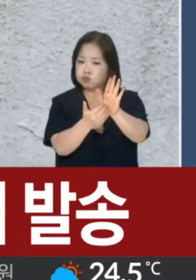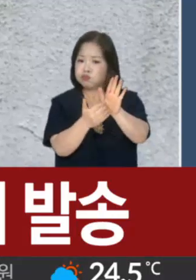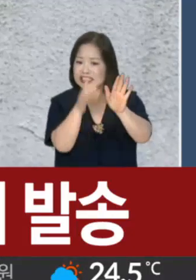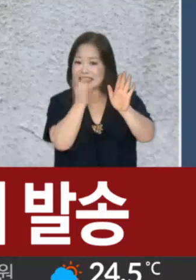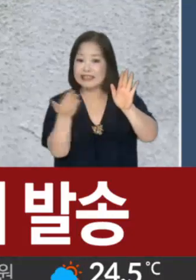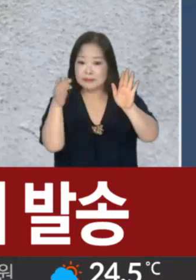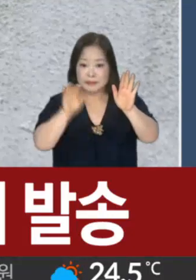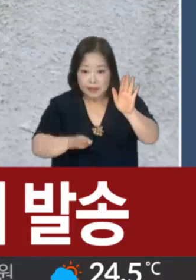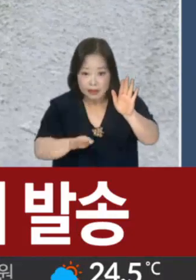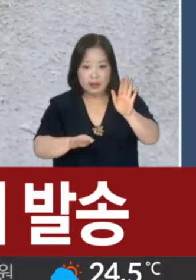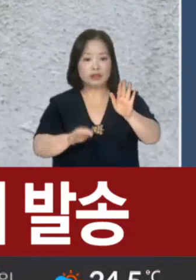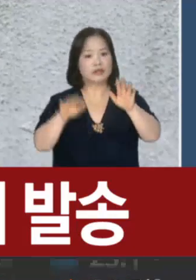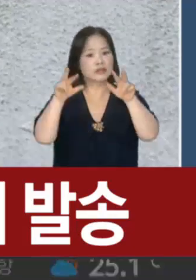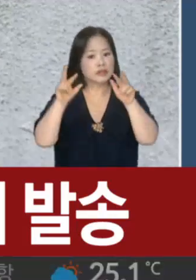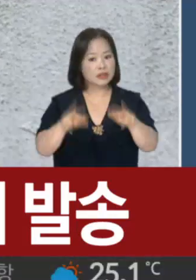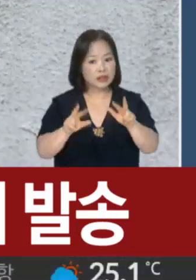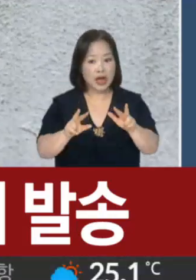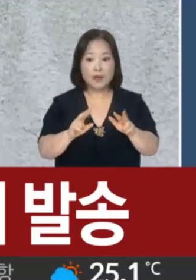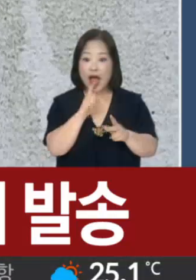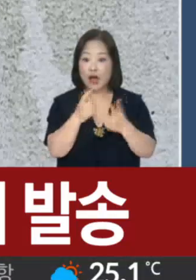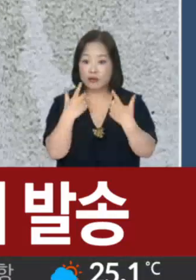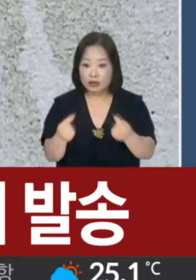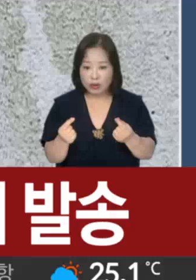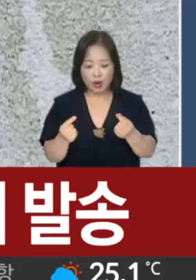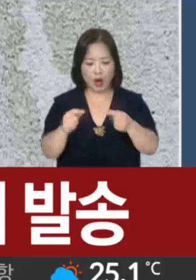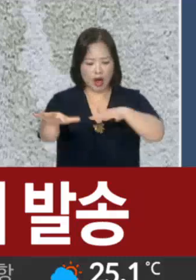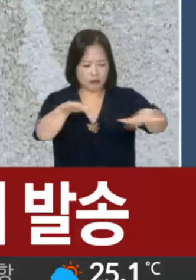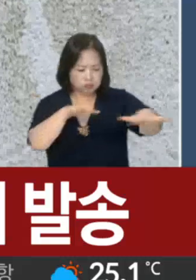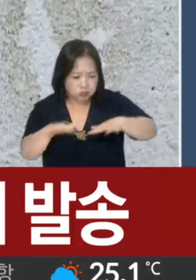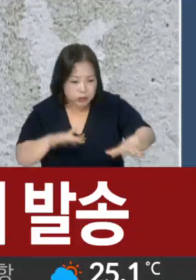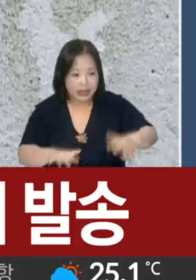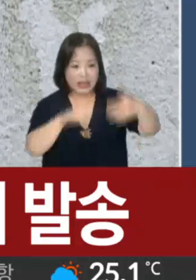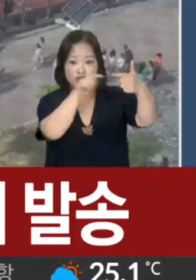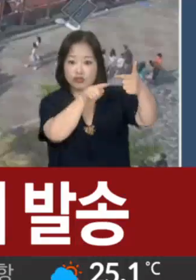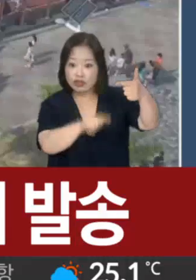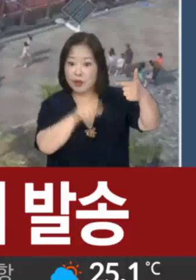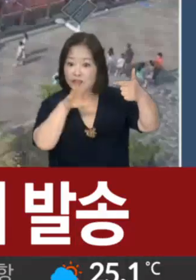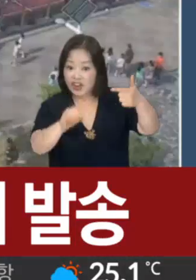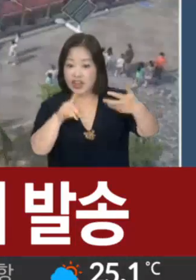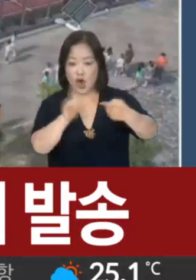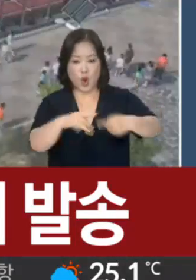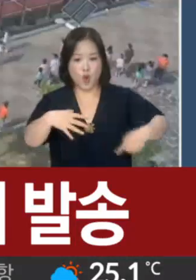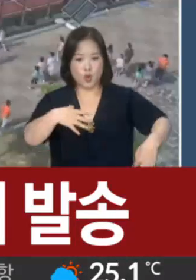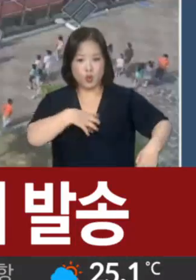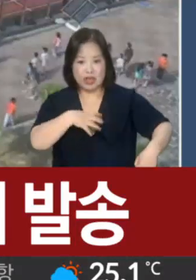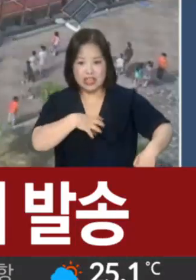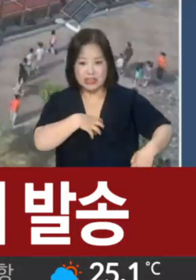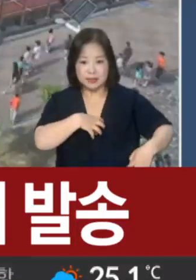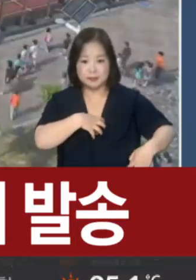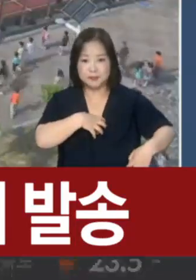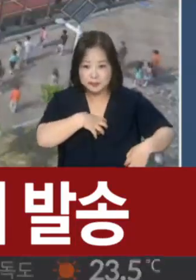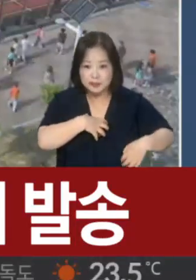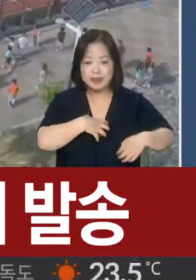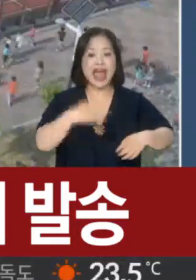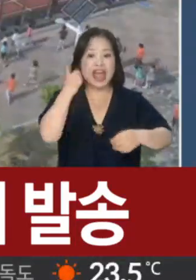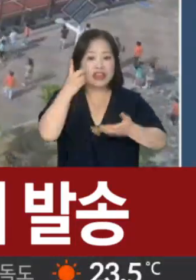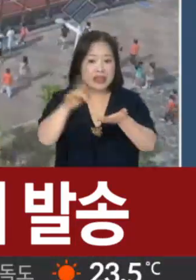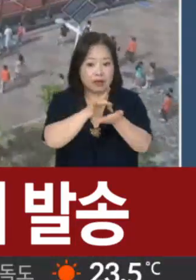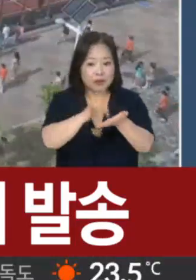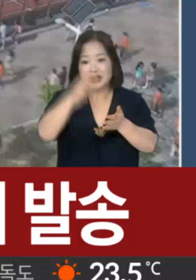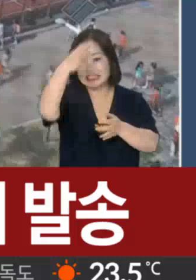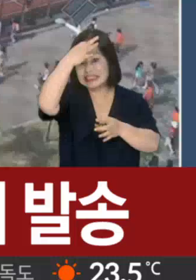있겠고요. 예. 다만 이제 앞서 말씀드린 6.0 이상의 위급에 대해서는 예. 그거는 이제 그 어떤 핸드폰 어떤